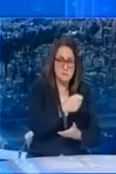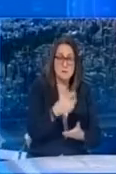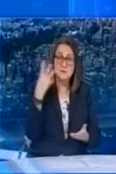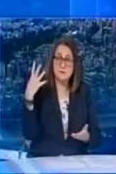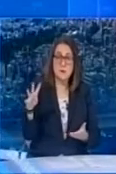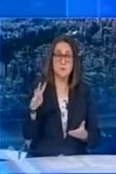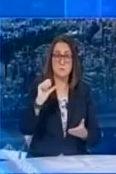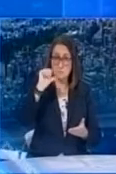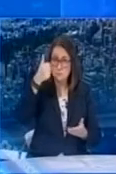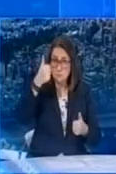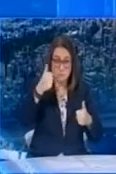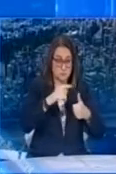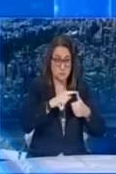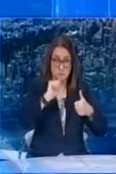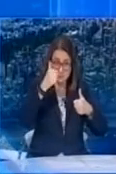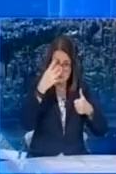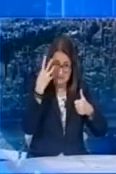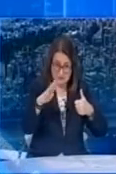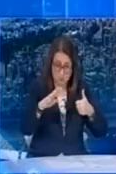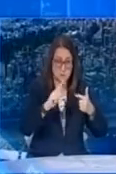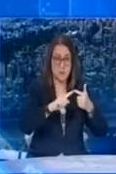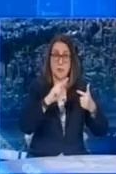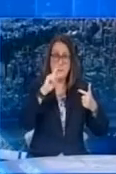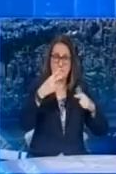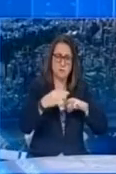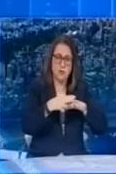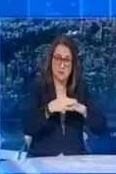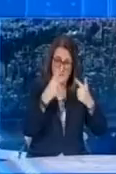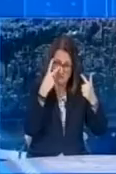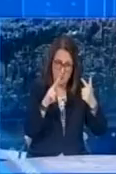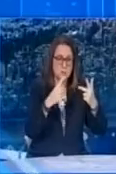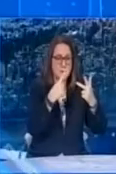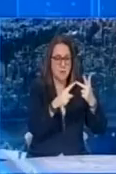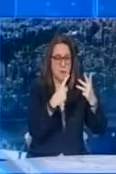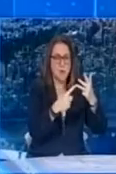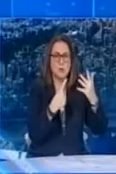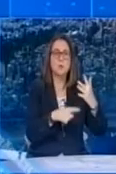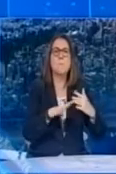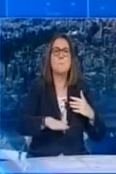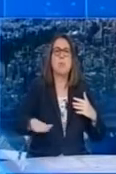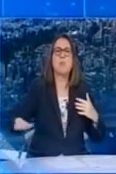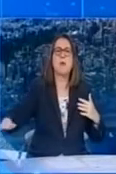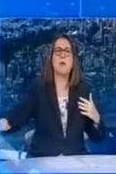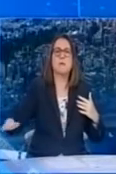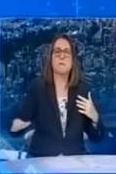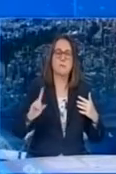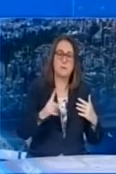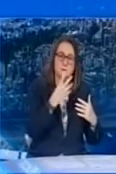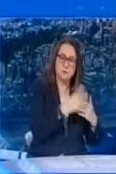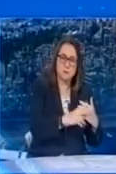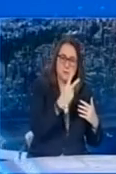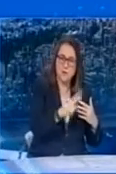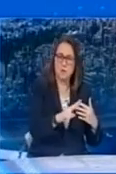ενήλικα, 200 για το δεύτερο και 100 για το κάθε παιδί, με την μη επιστρεπτέα ενίσχυση, δηλαδή την